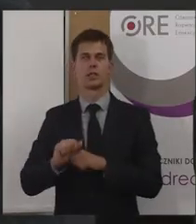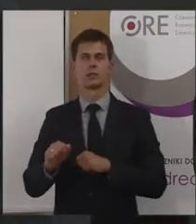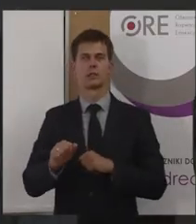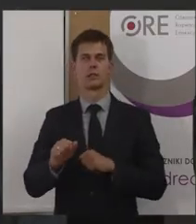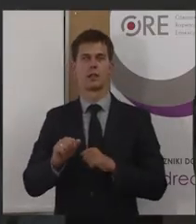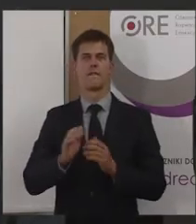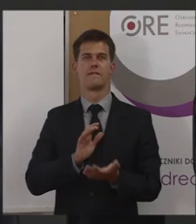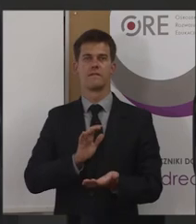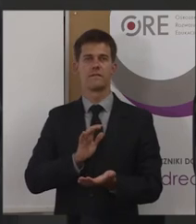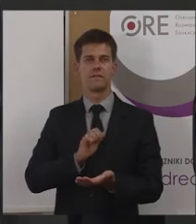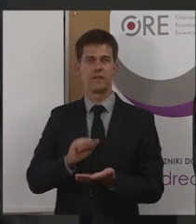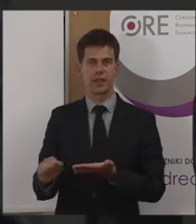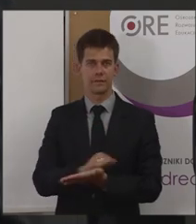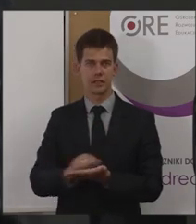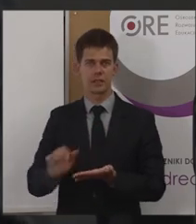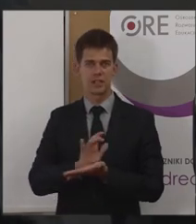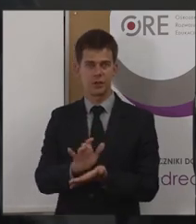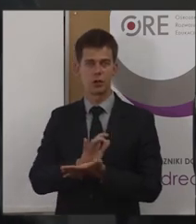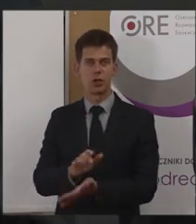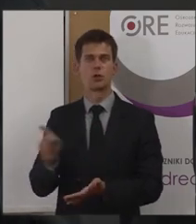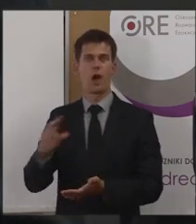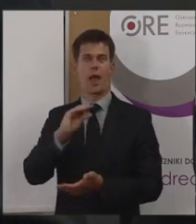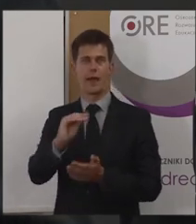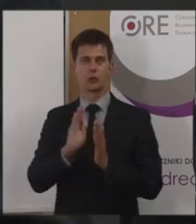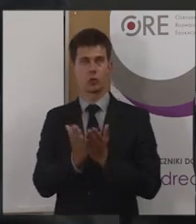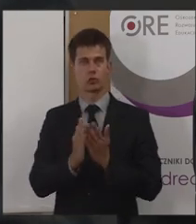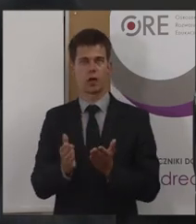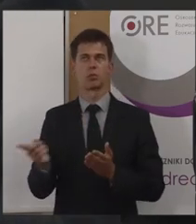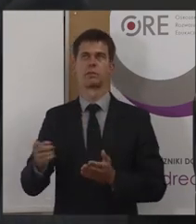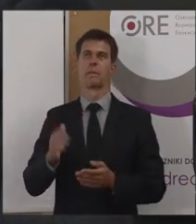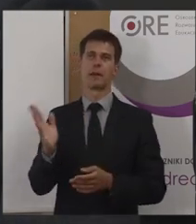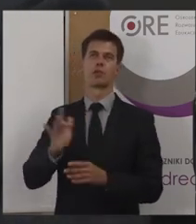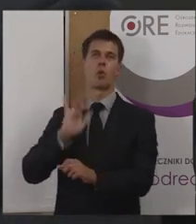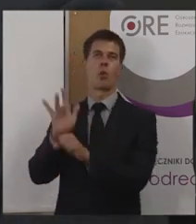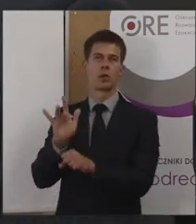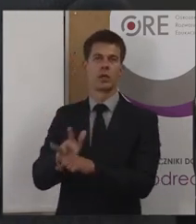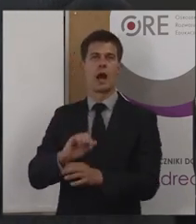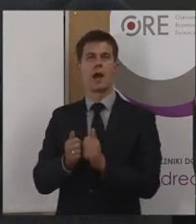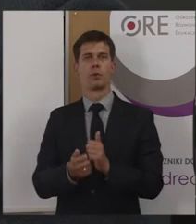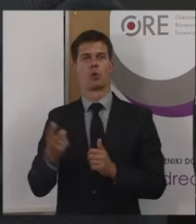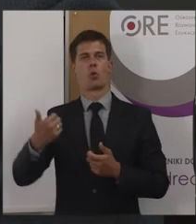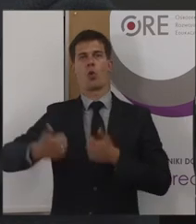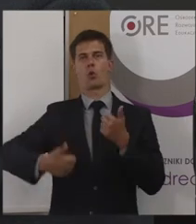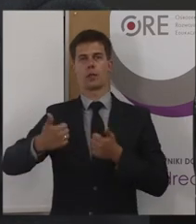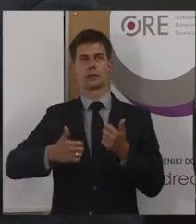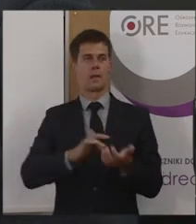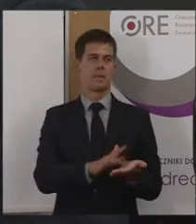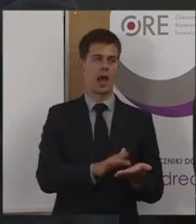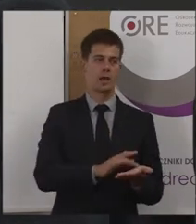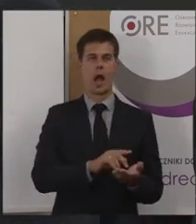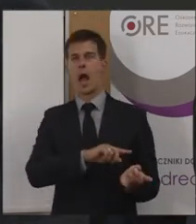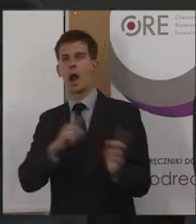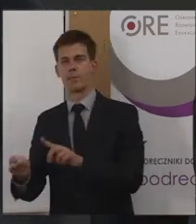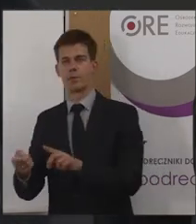przez wydawnictwa, ma być czymś negowanym czy czymś konkurencyjnym, z czego mają